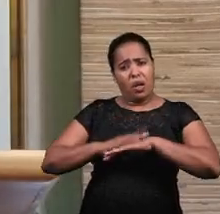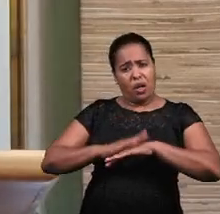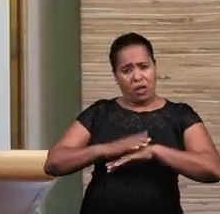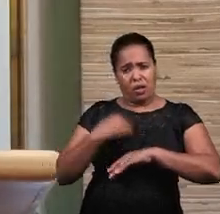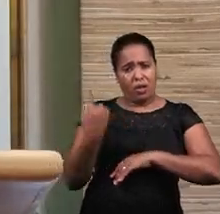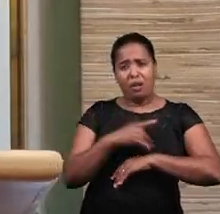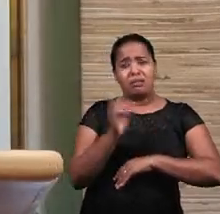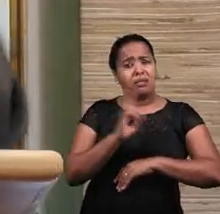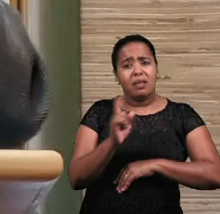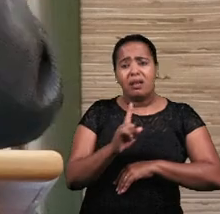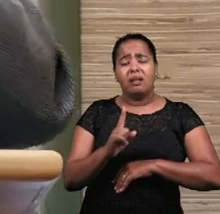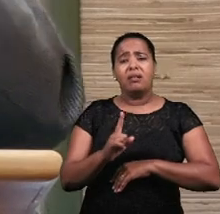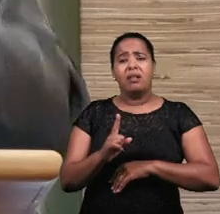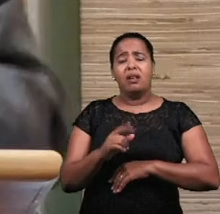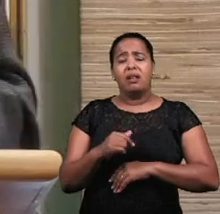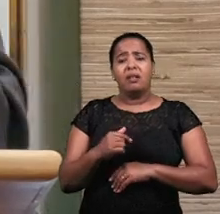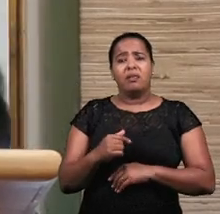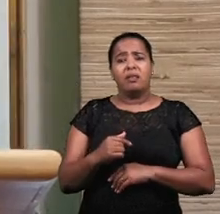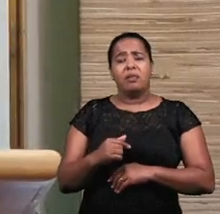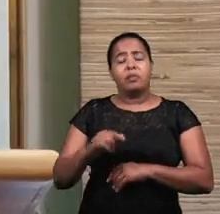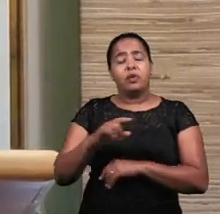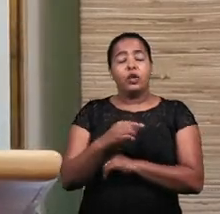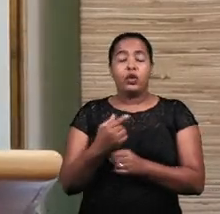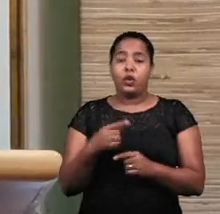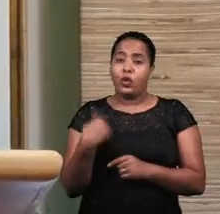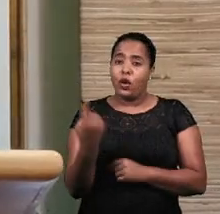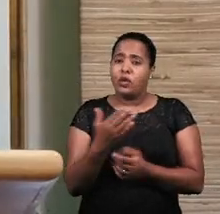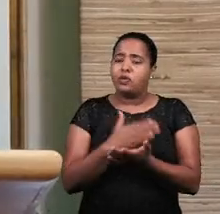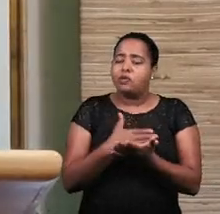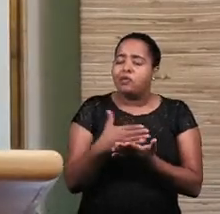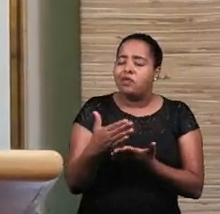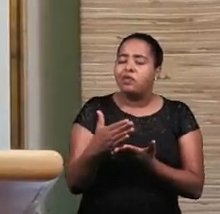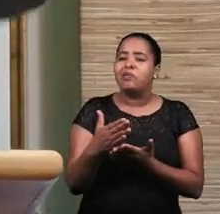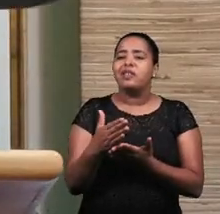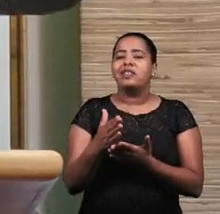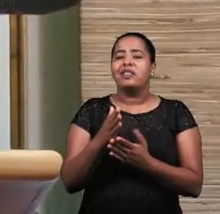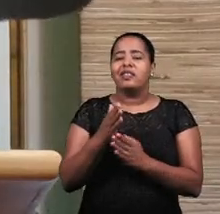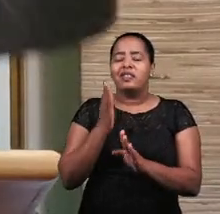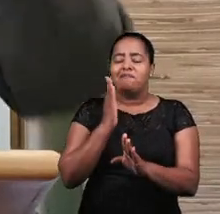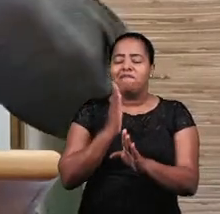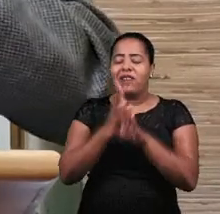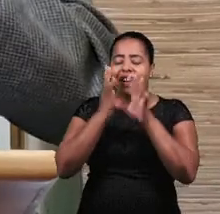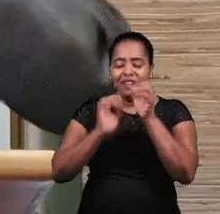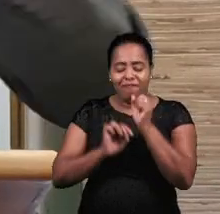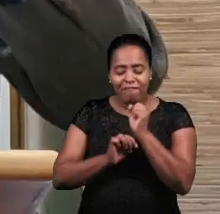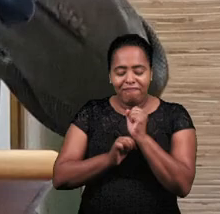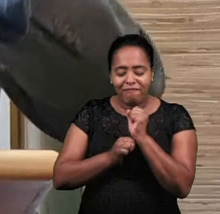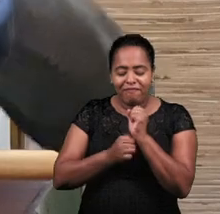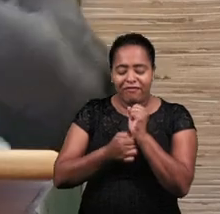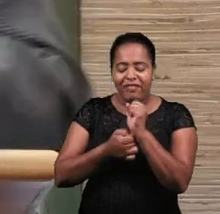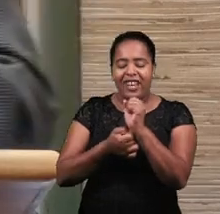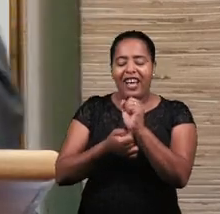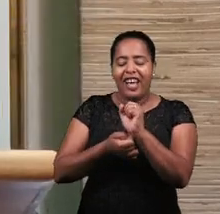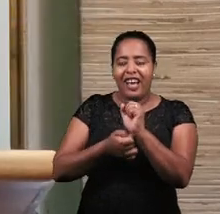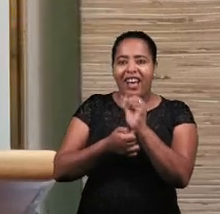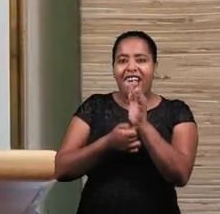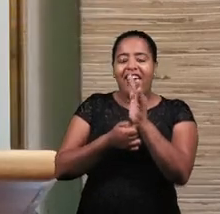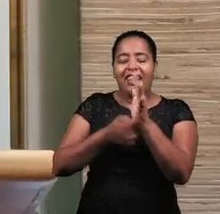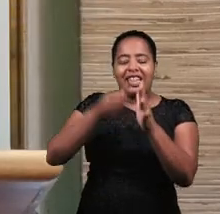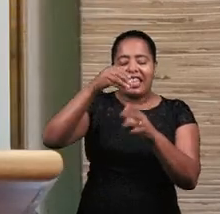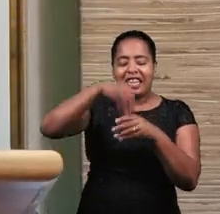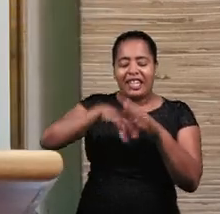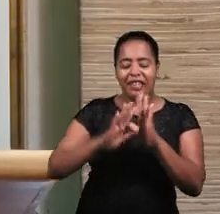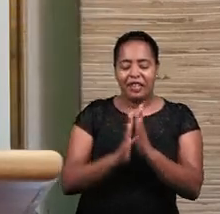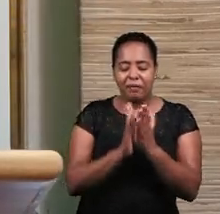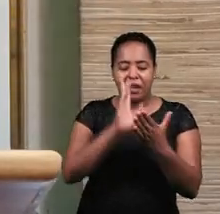pour comprendre. Nous avons commencé à comprendre. Et quand nous commençons à comprendre l'énigme qui est à l'intérieur de la parole, et là, nous commençons à voir que